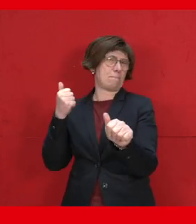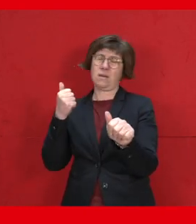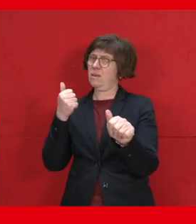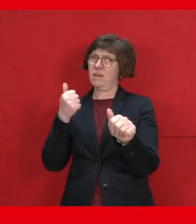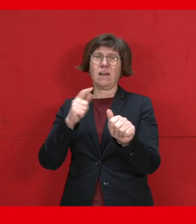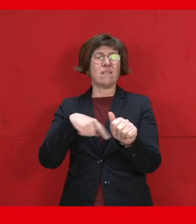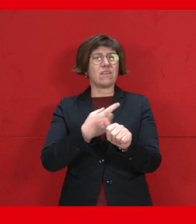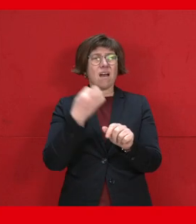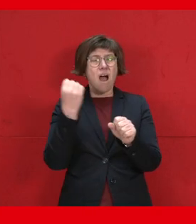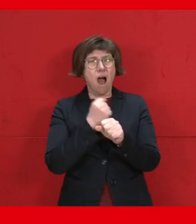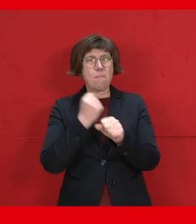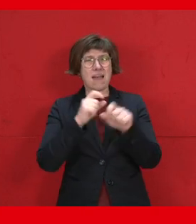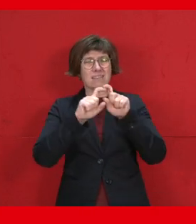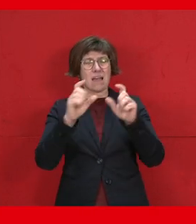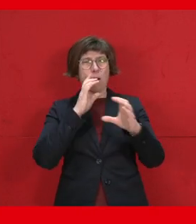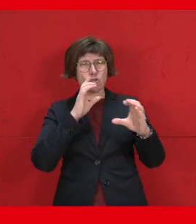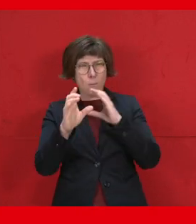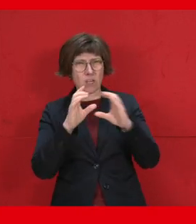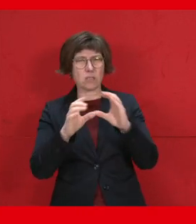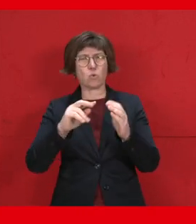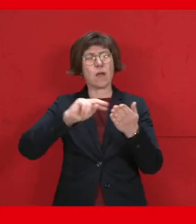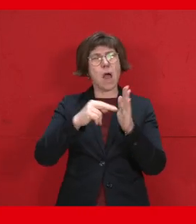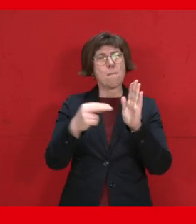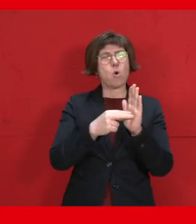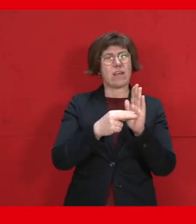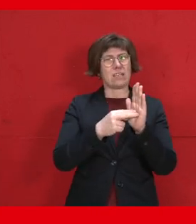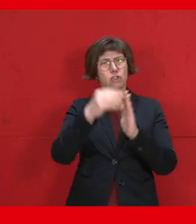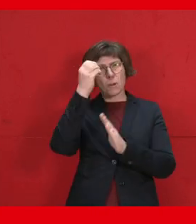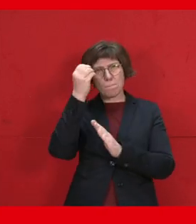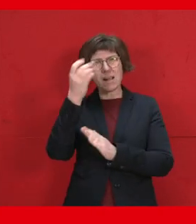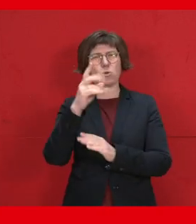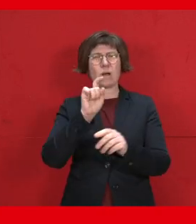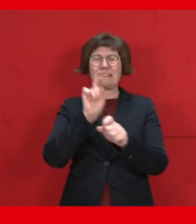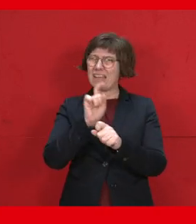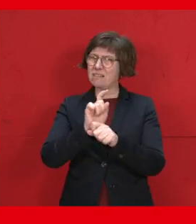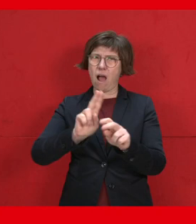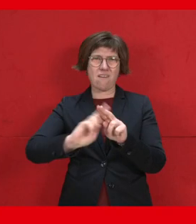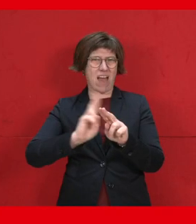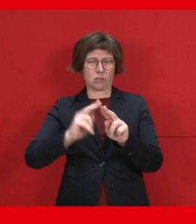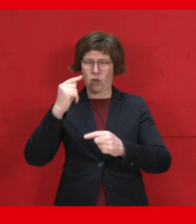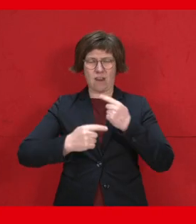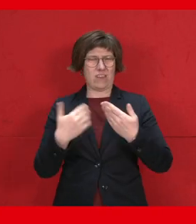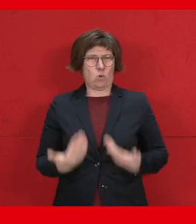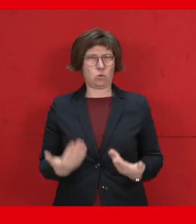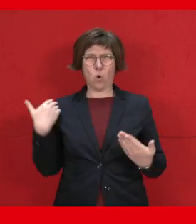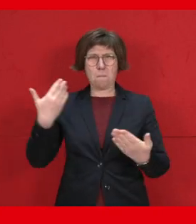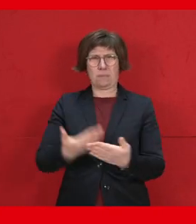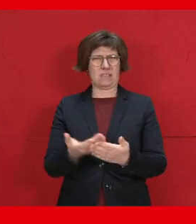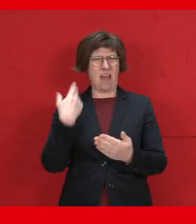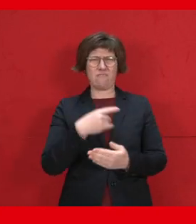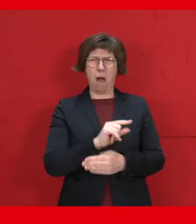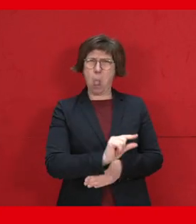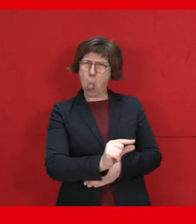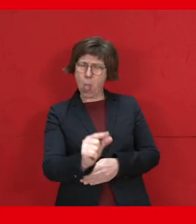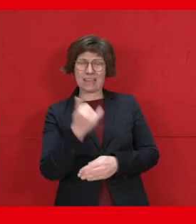für unsere Arbeit, für die Kommunikation, für die politische Willensbildung und vieles mehr digitale Werkzeuge entdeckt, die bislang eher ein